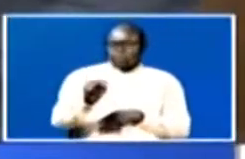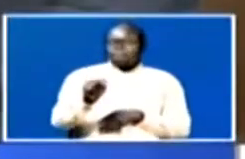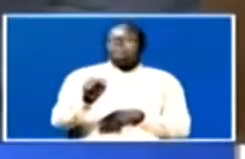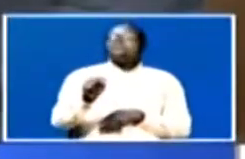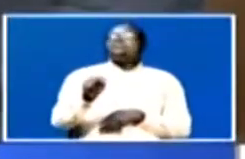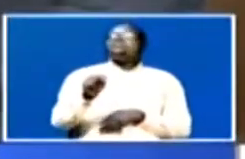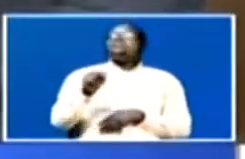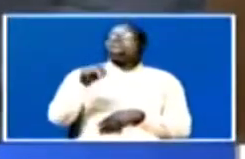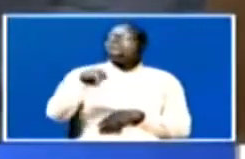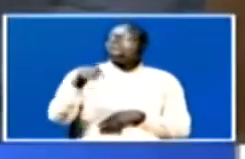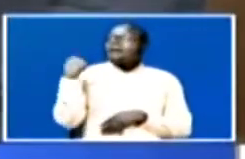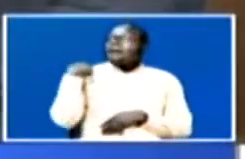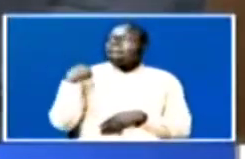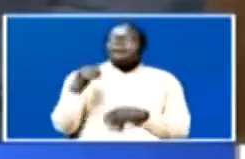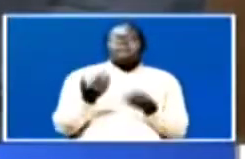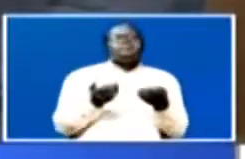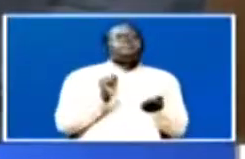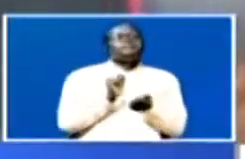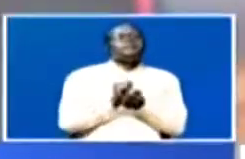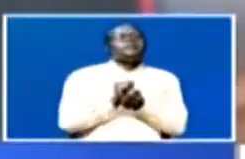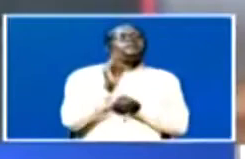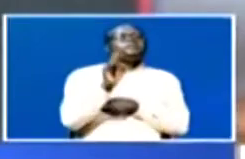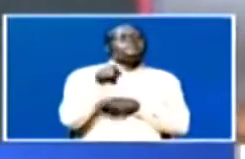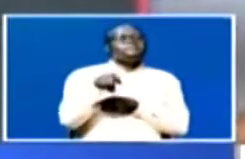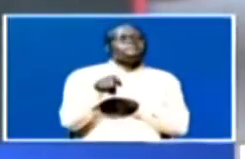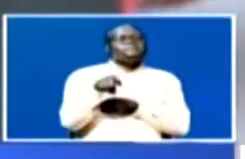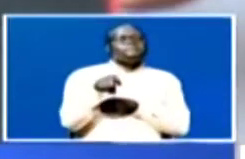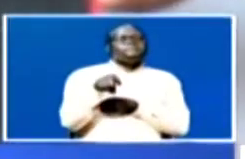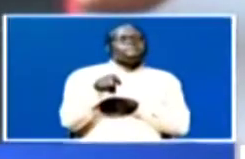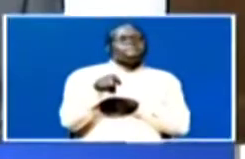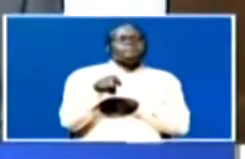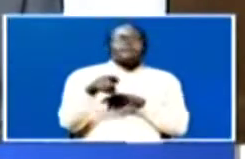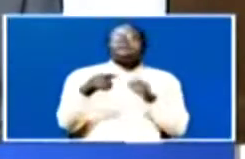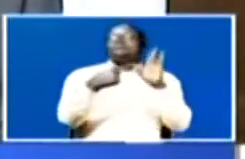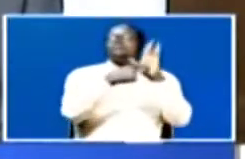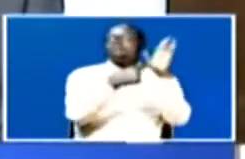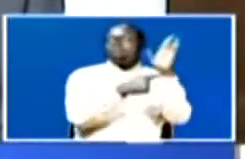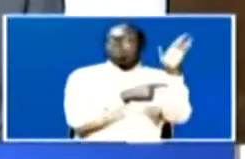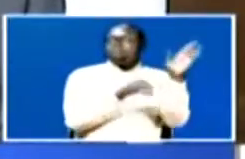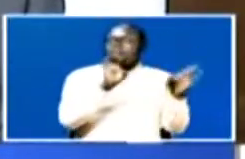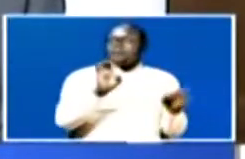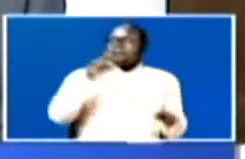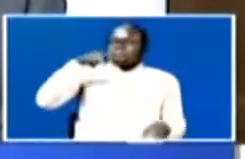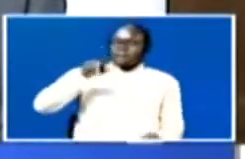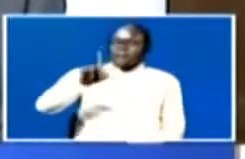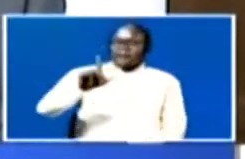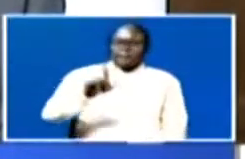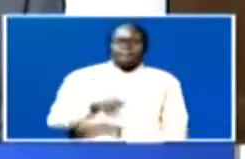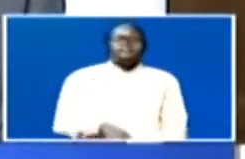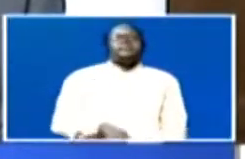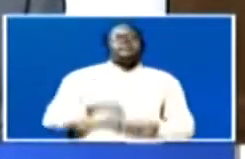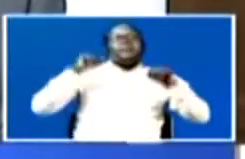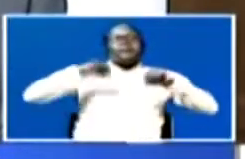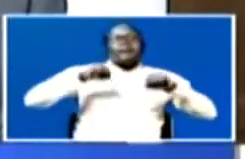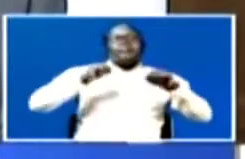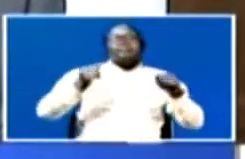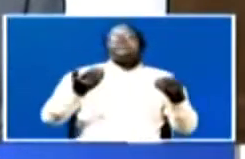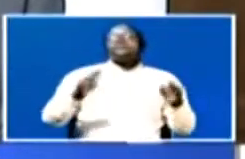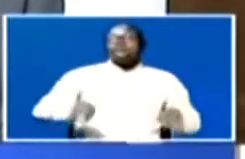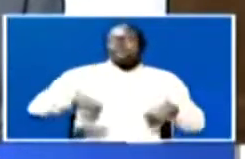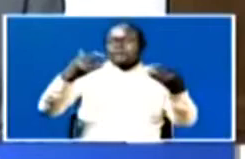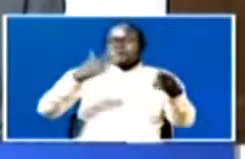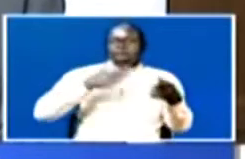ambao wanashikilia nafasi ya 13 katika jedwali la ligi kuu ya Uingereza. To be able to afford our